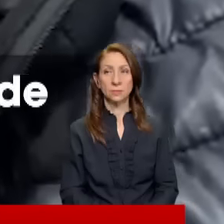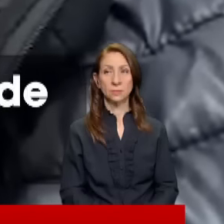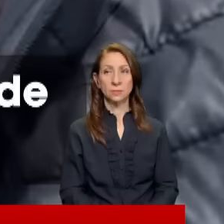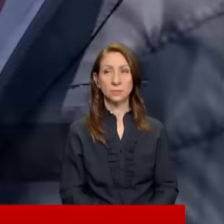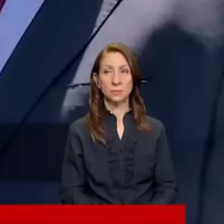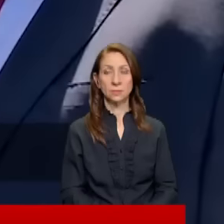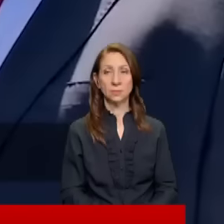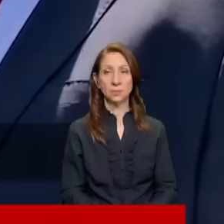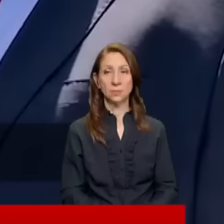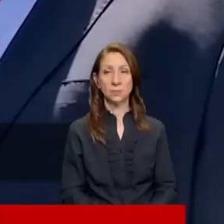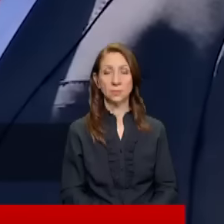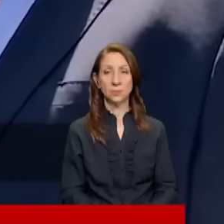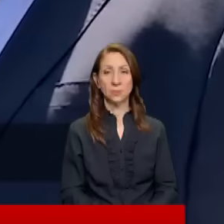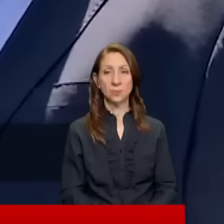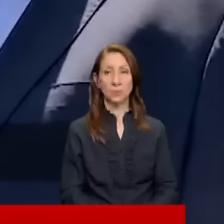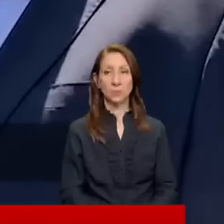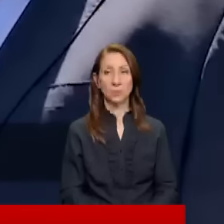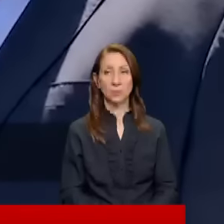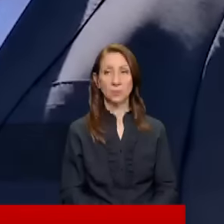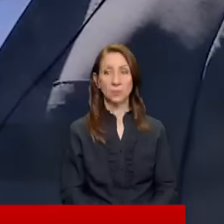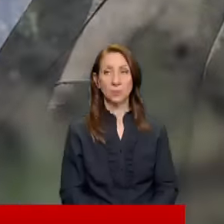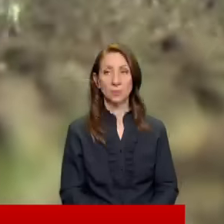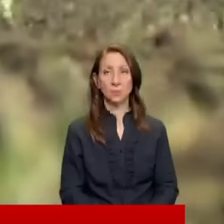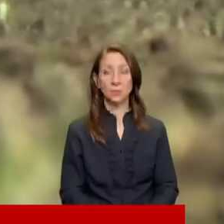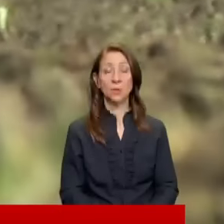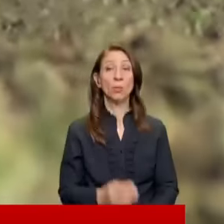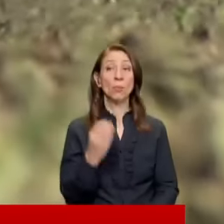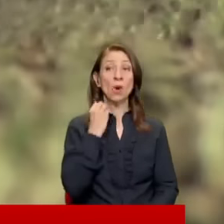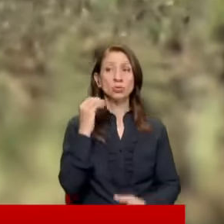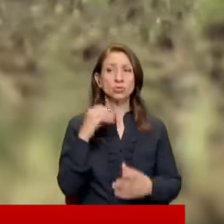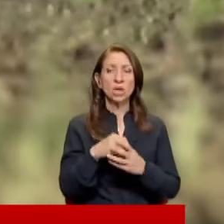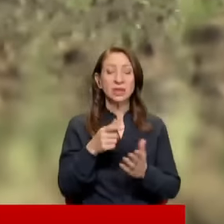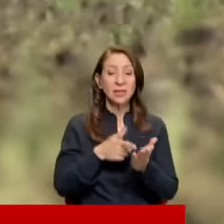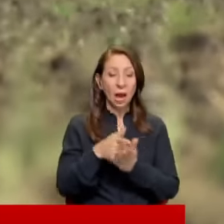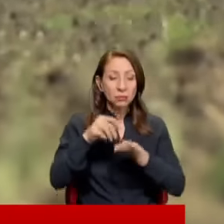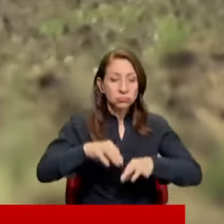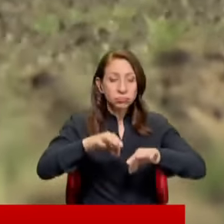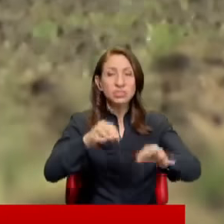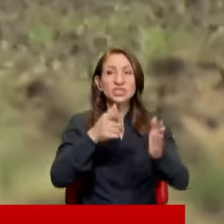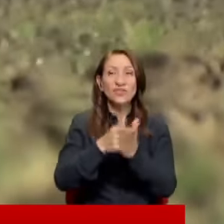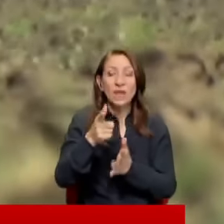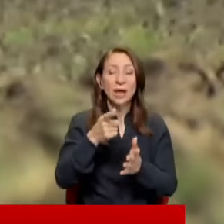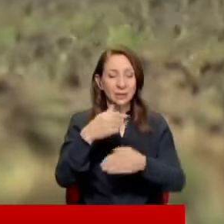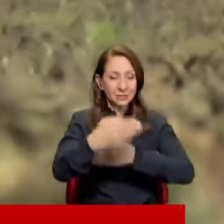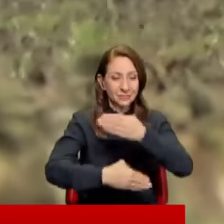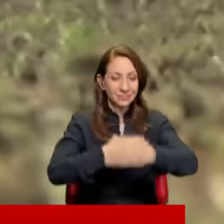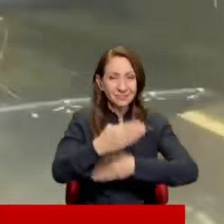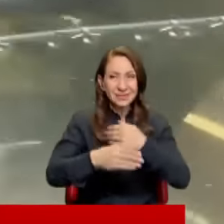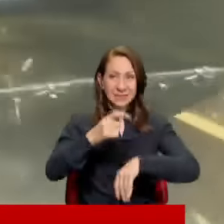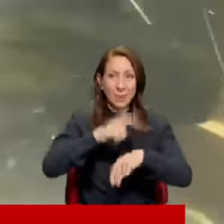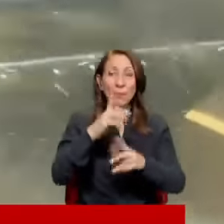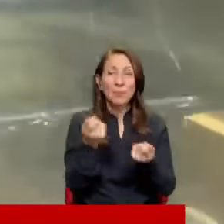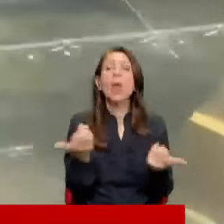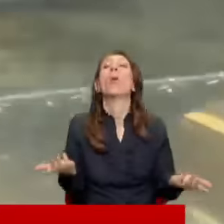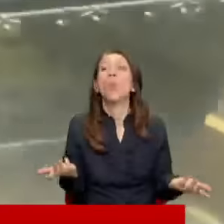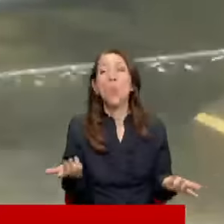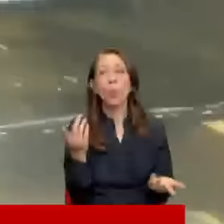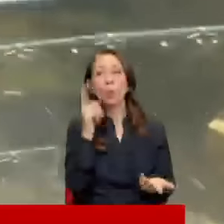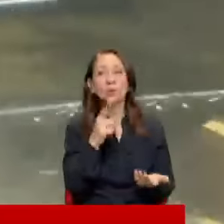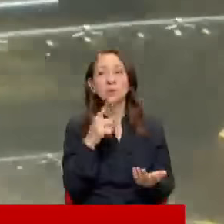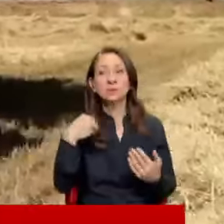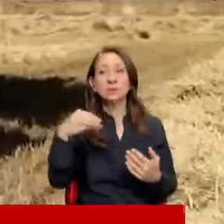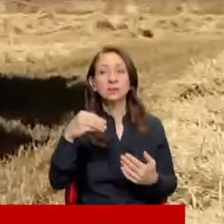nasıl ödeyebilirim aracan para aldım faizci borç içinde tarlasını Eken çiftçinin hasat vakti geldi ama cebinden parası